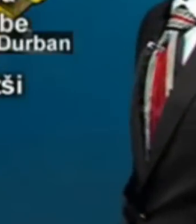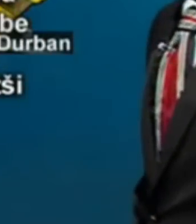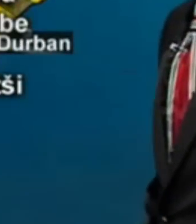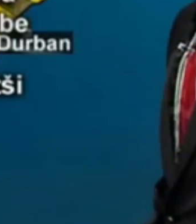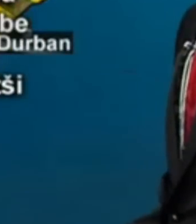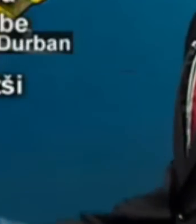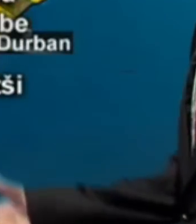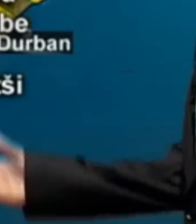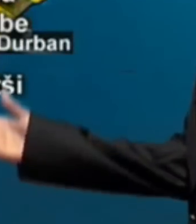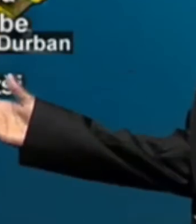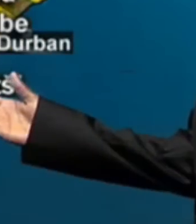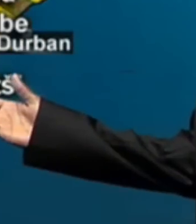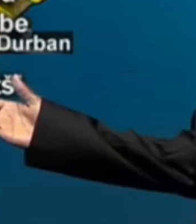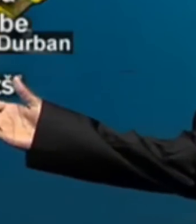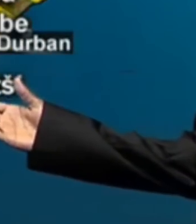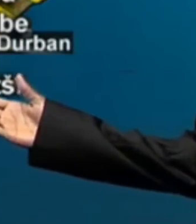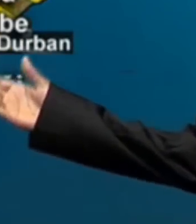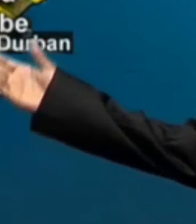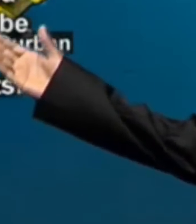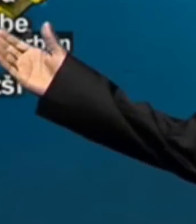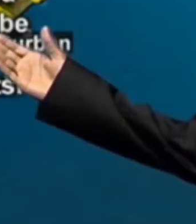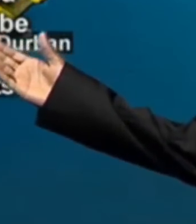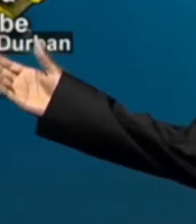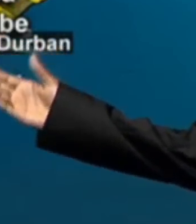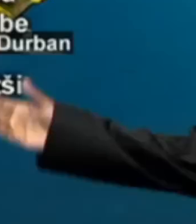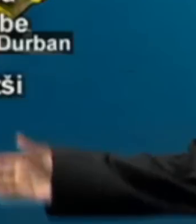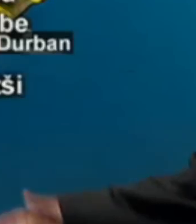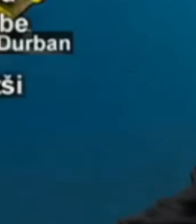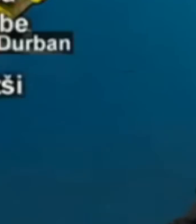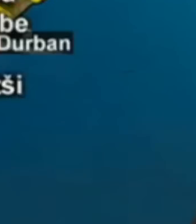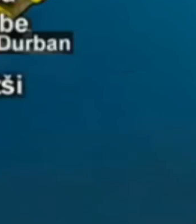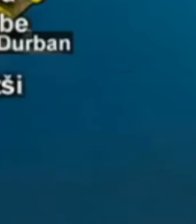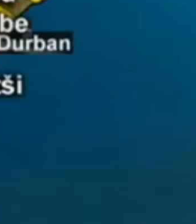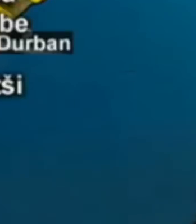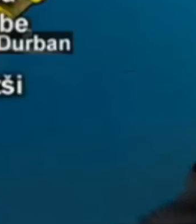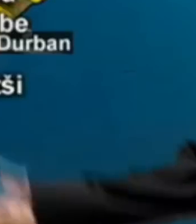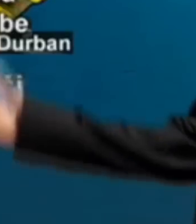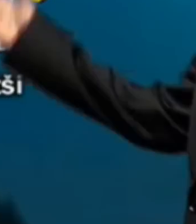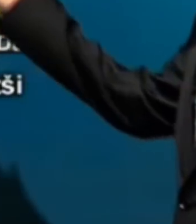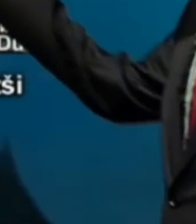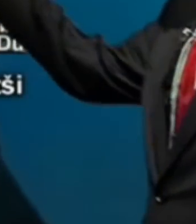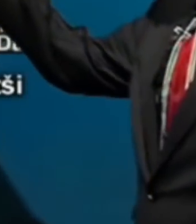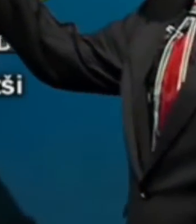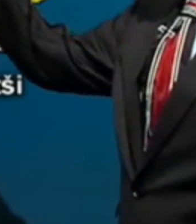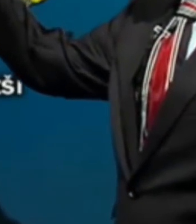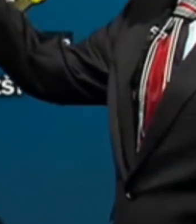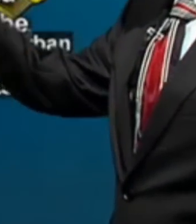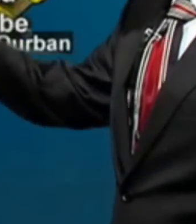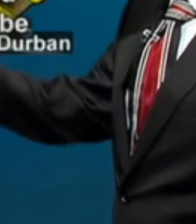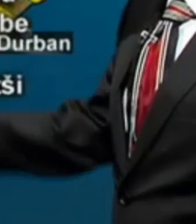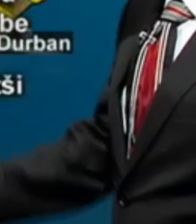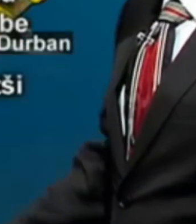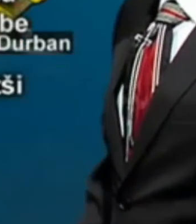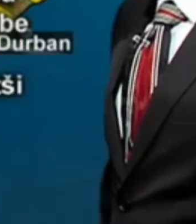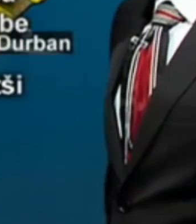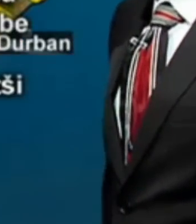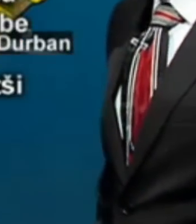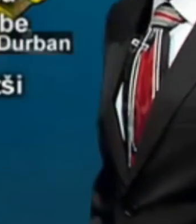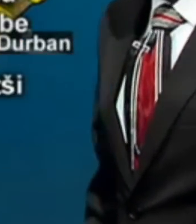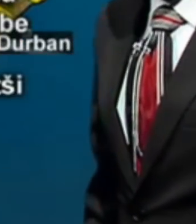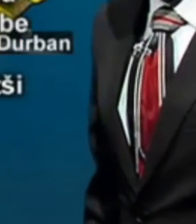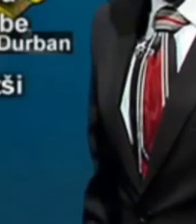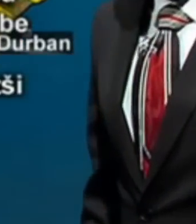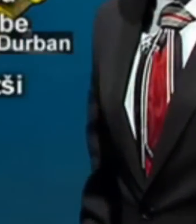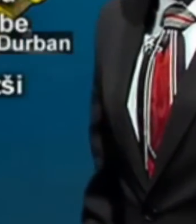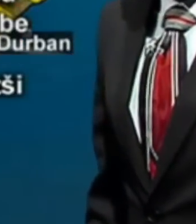boso ba re laetša gabotse gore re ka ba le pula ntšhi ka kapa bohlabela ka KwaZulu-Natal magešo a re hlokomeleng ka dikarolong tšeo go tsena bjelo ka dikarolong tša ka Polokwane bjale ba re ka ba le pula